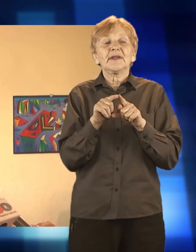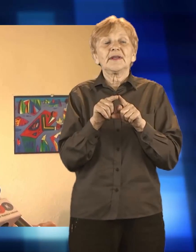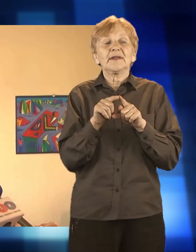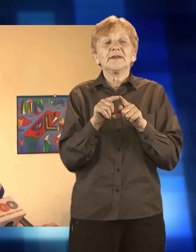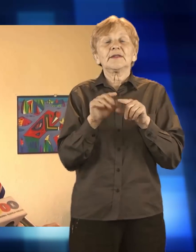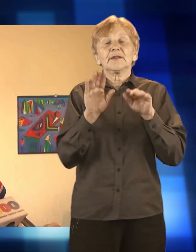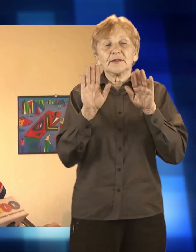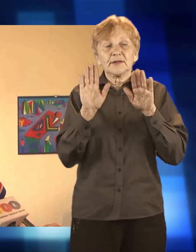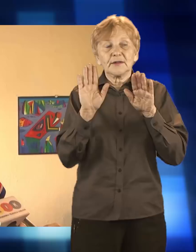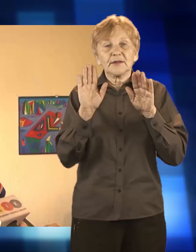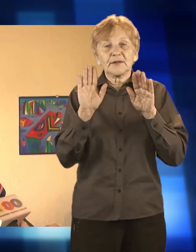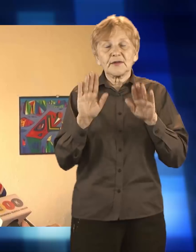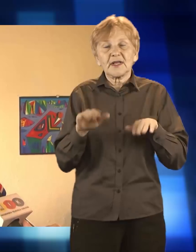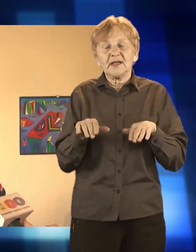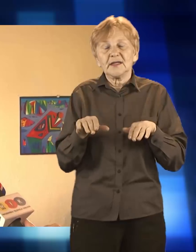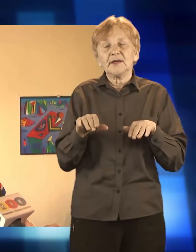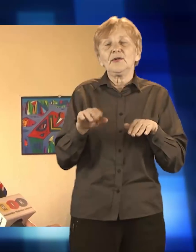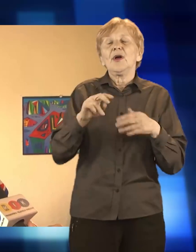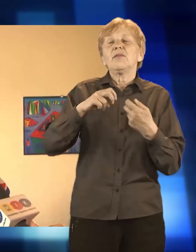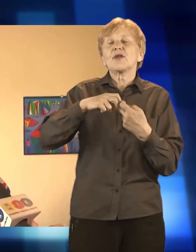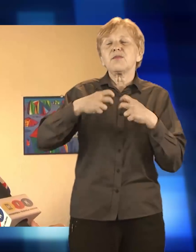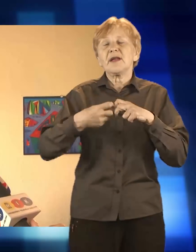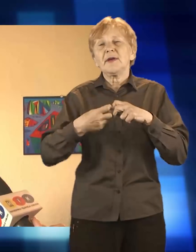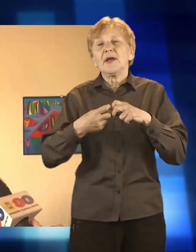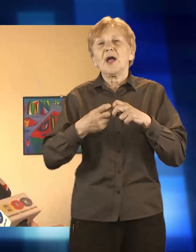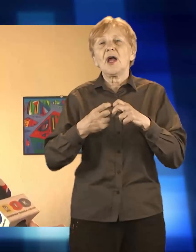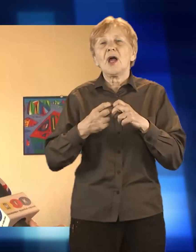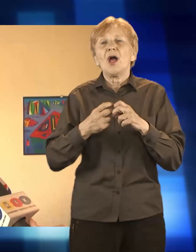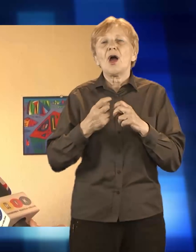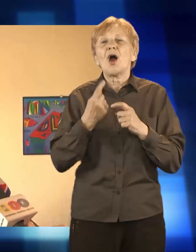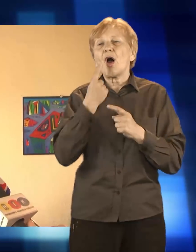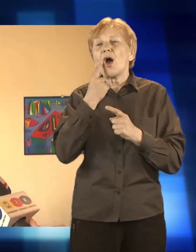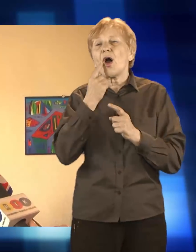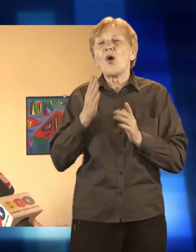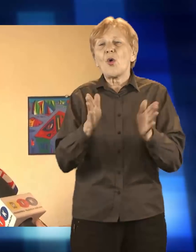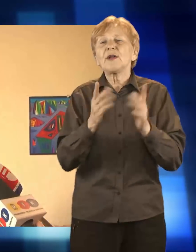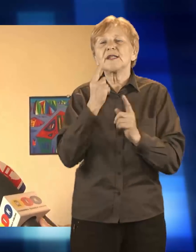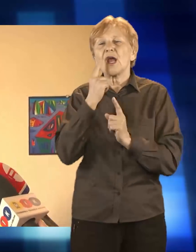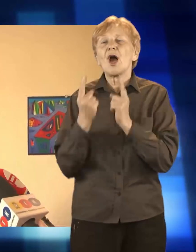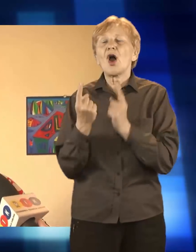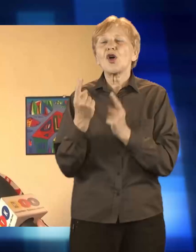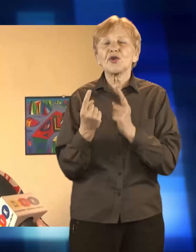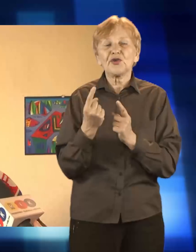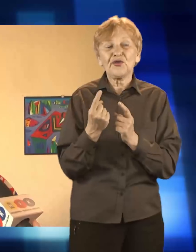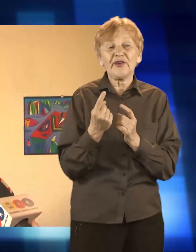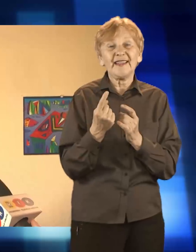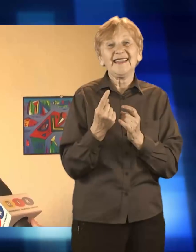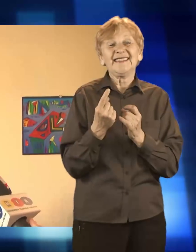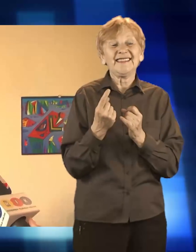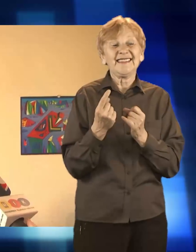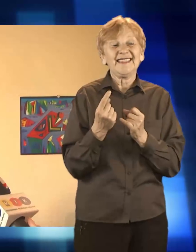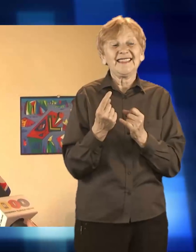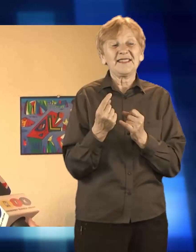zostaną skomunikowane Ogrodowa z cmentarzem, Ocice, więc myślę, że tych